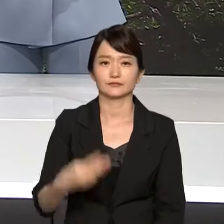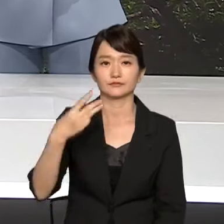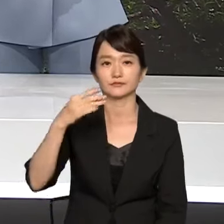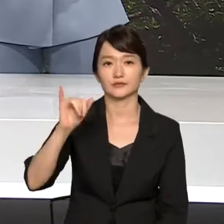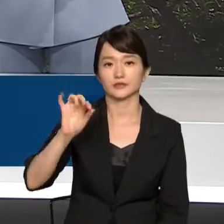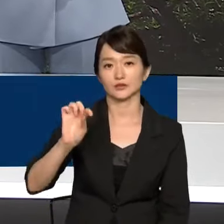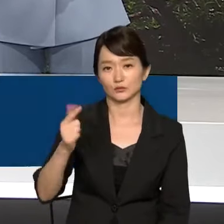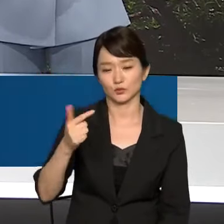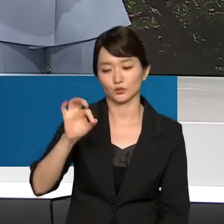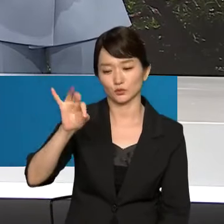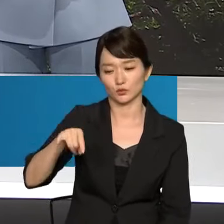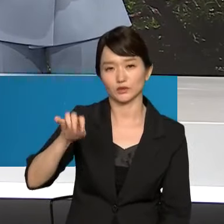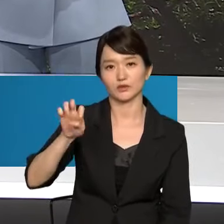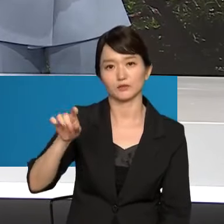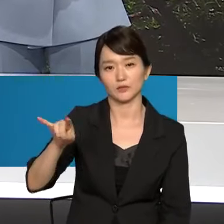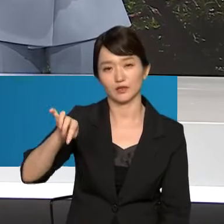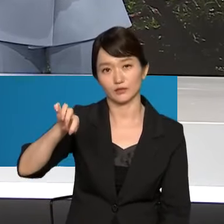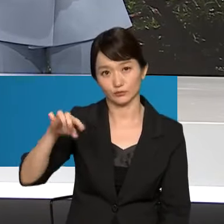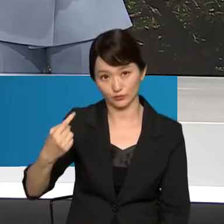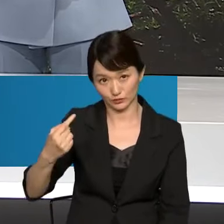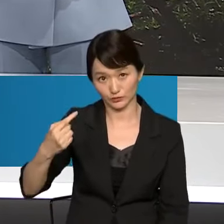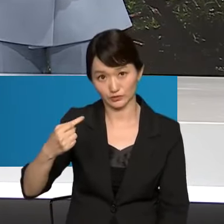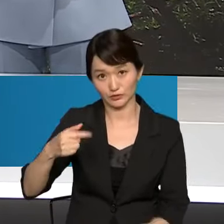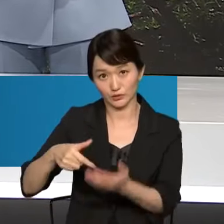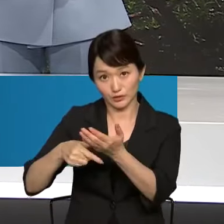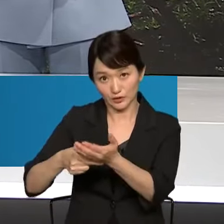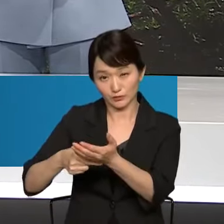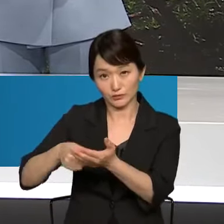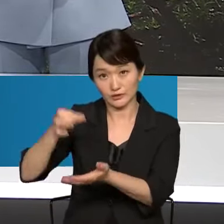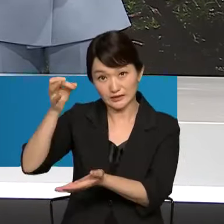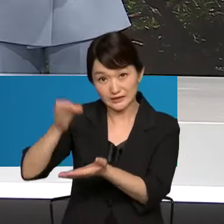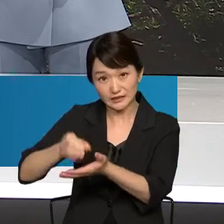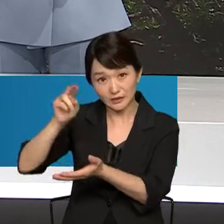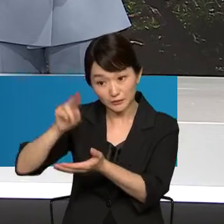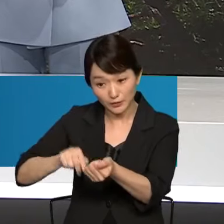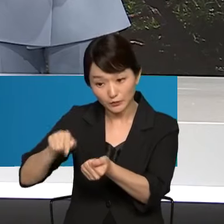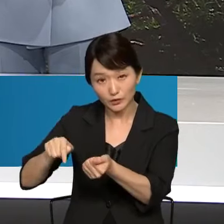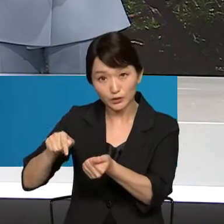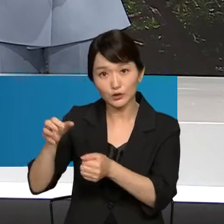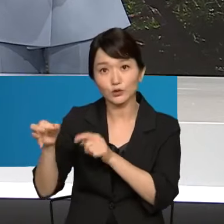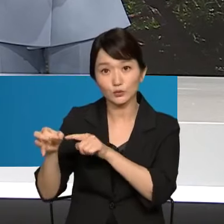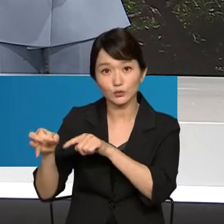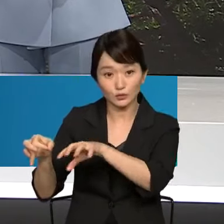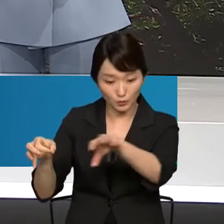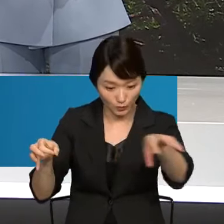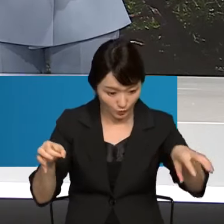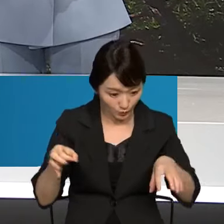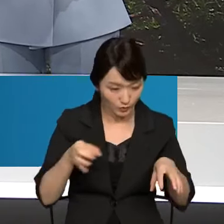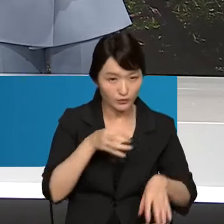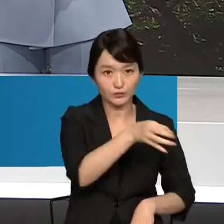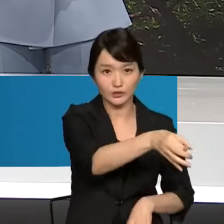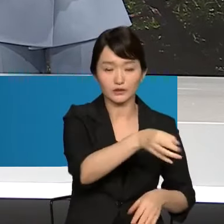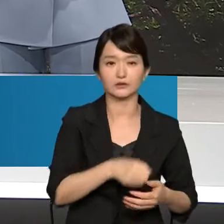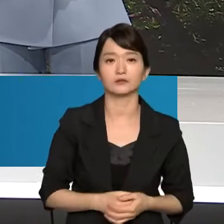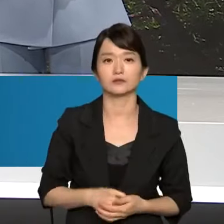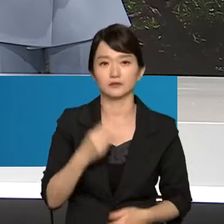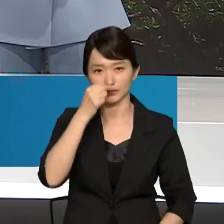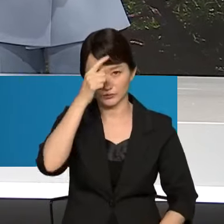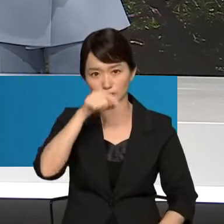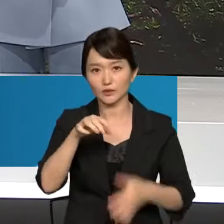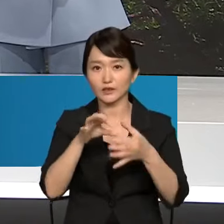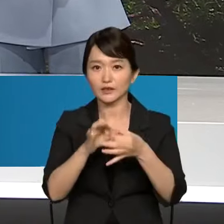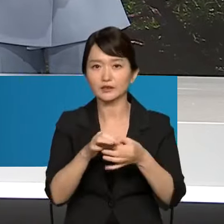티몬과 위메프는 상품권을 싸게 판 뒤 그 돈으로 또 다른 판매 대금을 정산하는 구조였습니다. 검찰은 이 같은